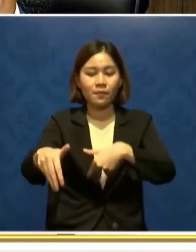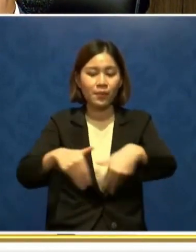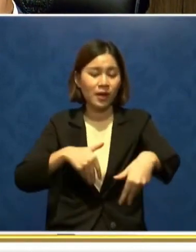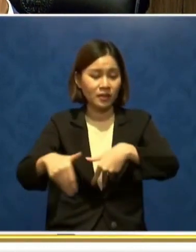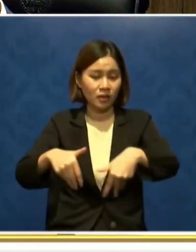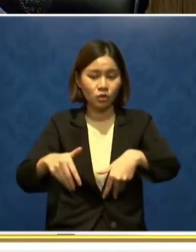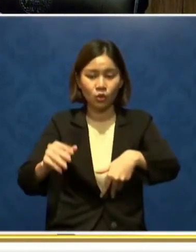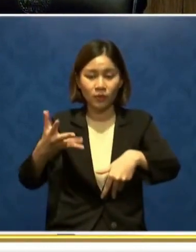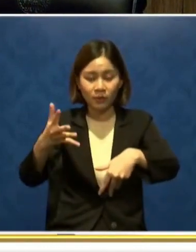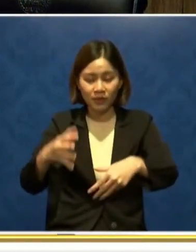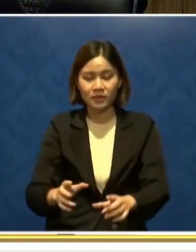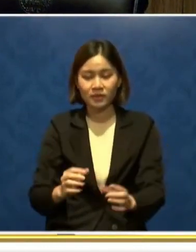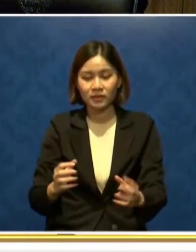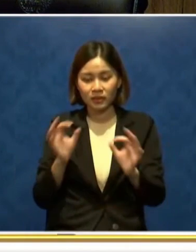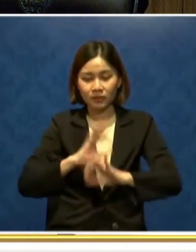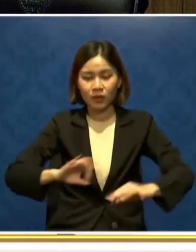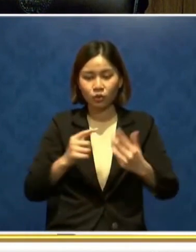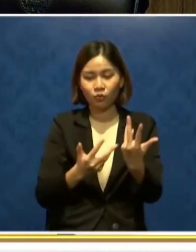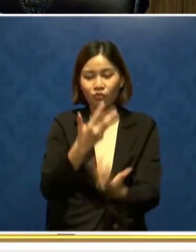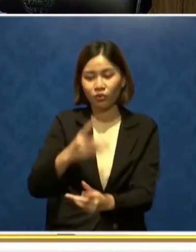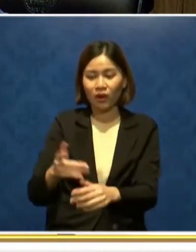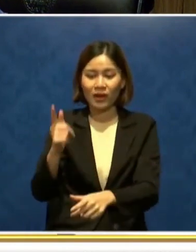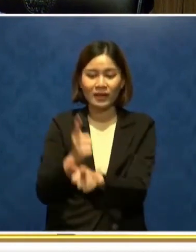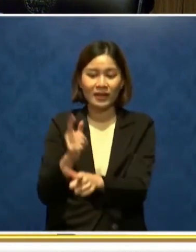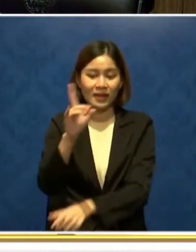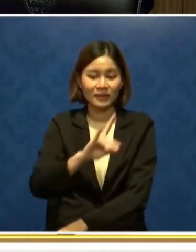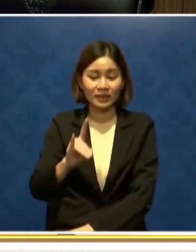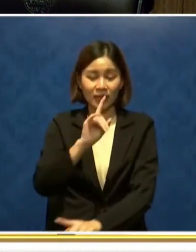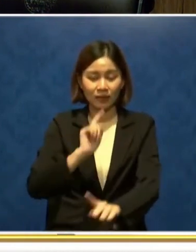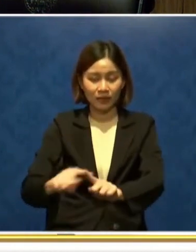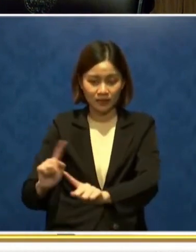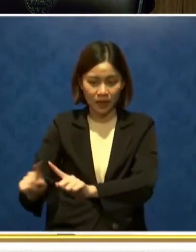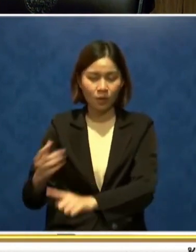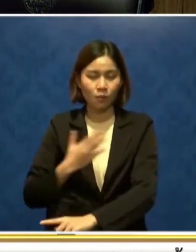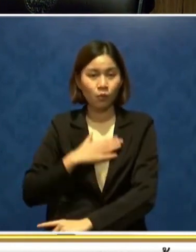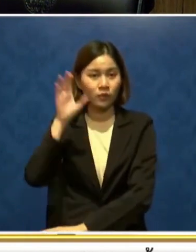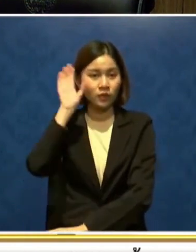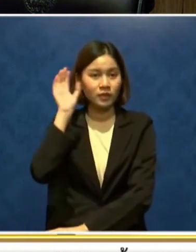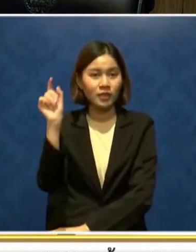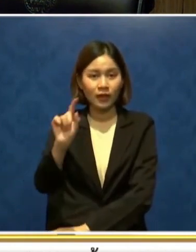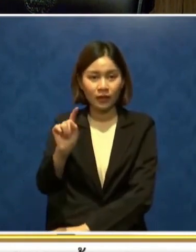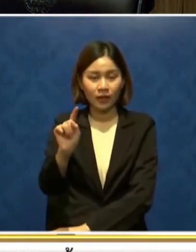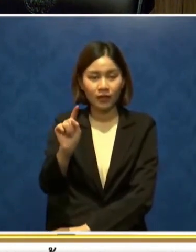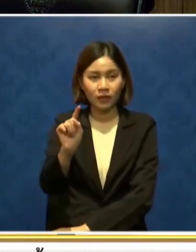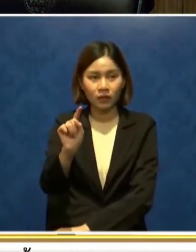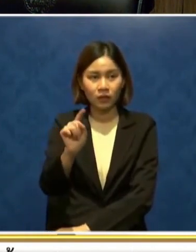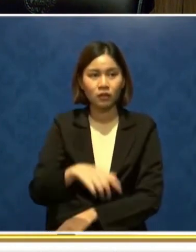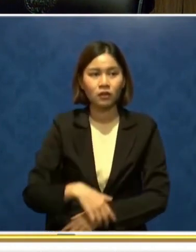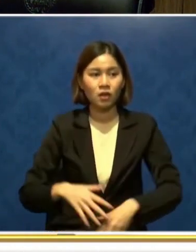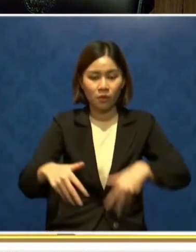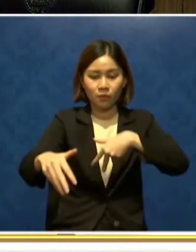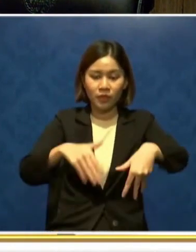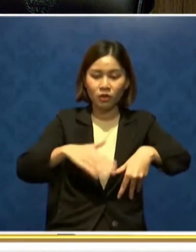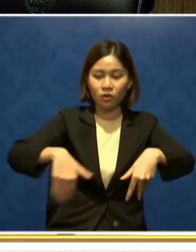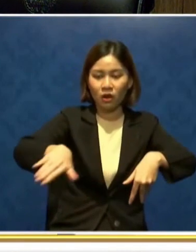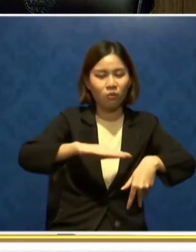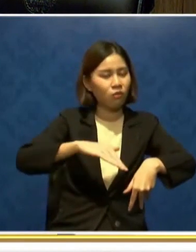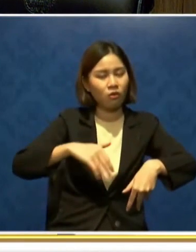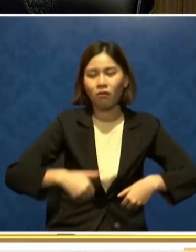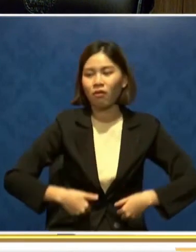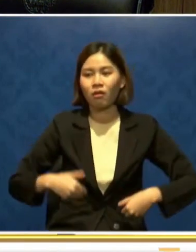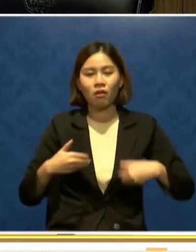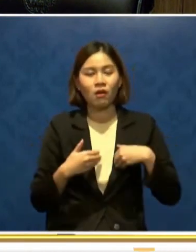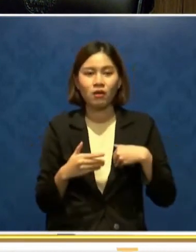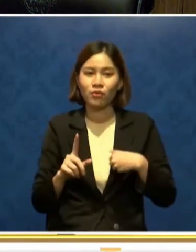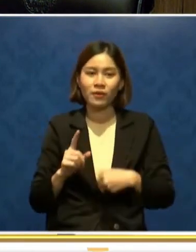โดยเฉพาะในทุ่งเลี้ยงสัตว์โดยเฉพาะในทุ่งเลี้ยงสัตว์ท่านประธานครับผมเชื่อว่าพี่น้องประชาชนยังลืมตาอ้า